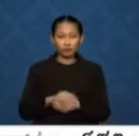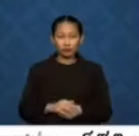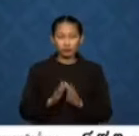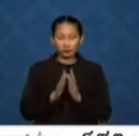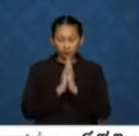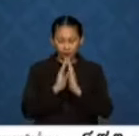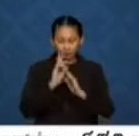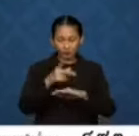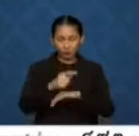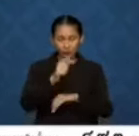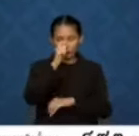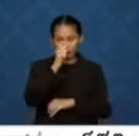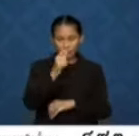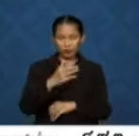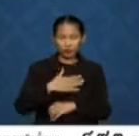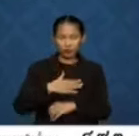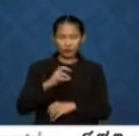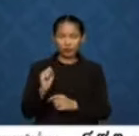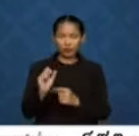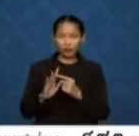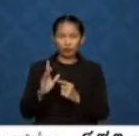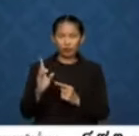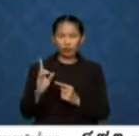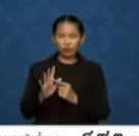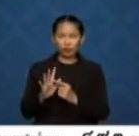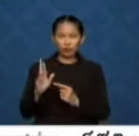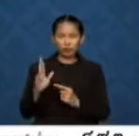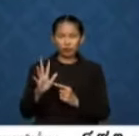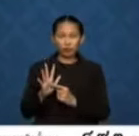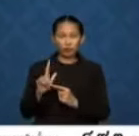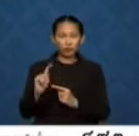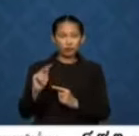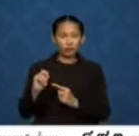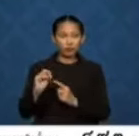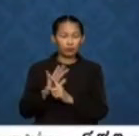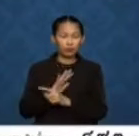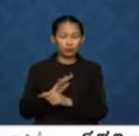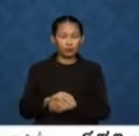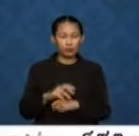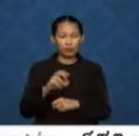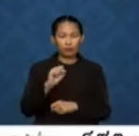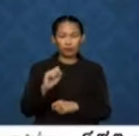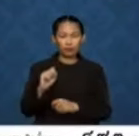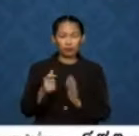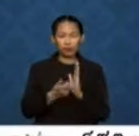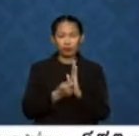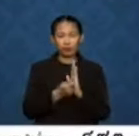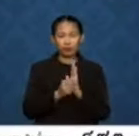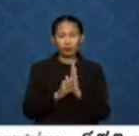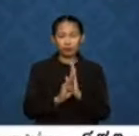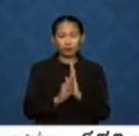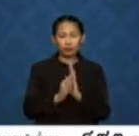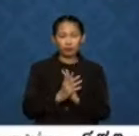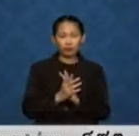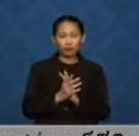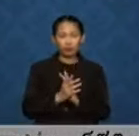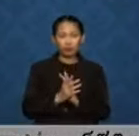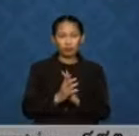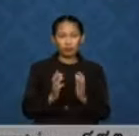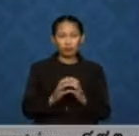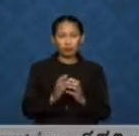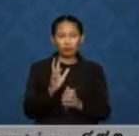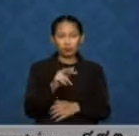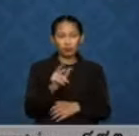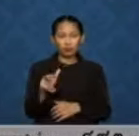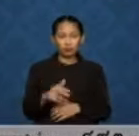เรียนท่านประธานสภาที่เคารพค่ะดิฉันสุดารัตน์พิทักษ์พรพลบสมาชิกสภาผู้แทนราษฎรจังหวัดอุบลราชธานีเขต7พรรคเพื่อไท